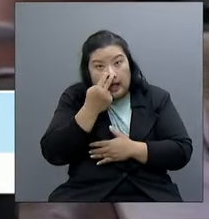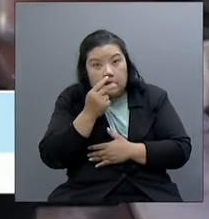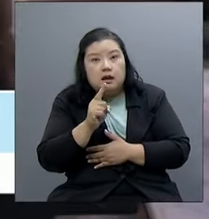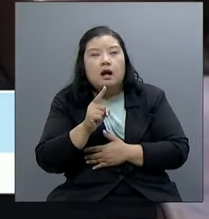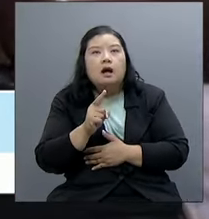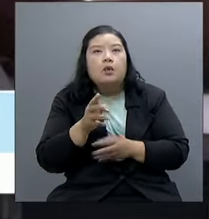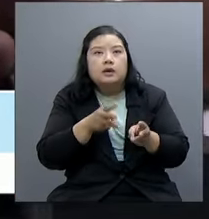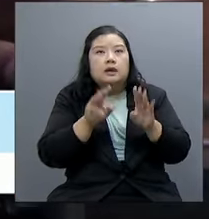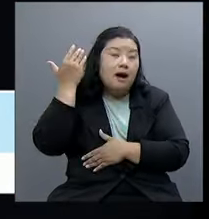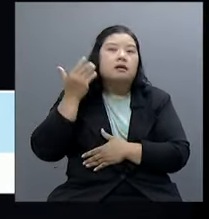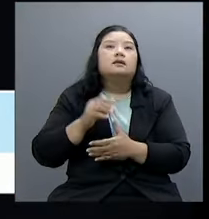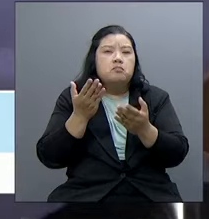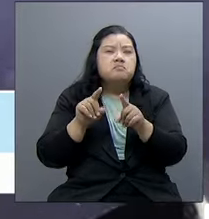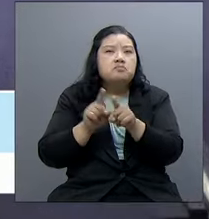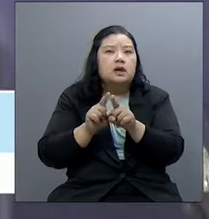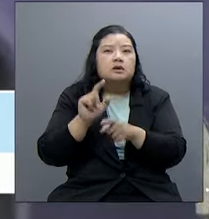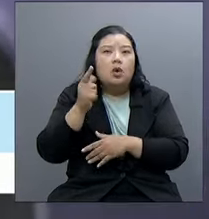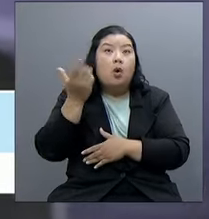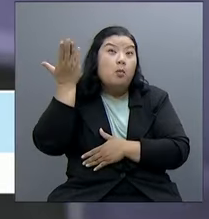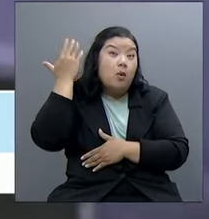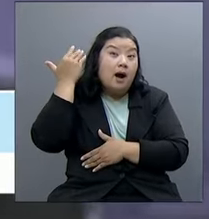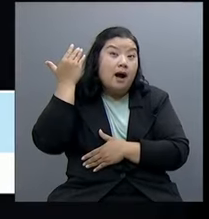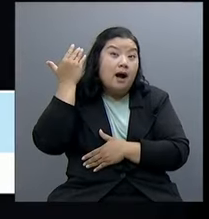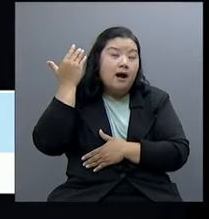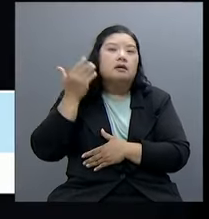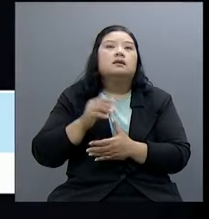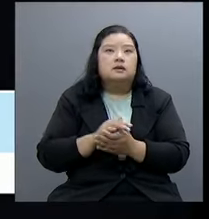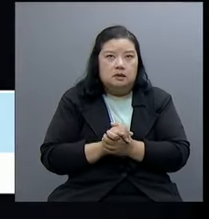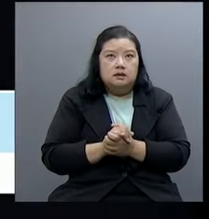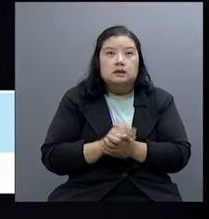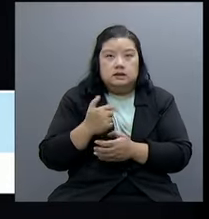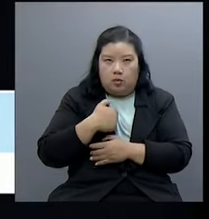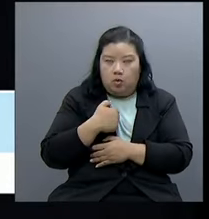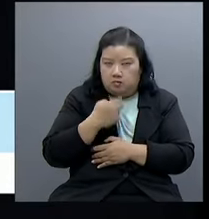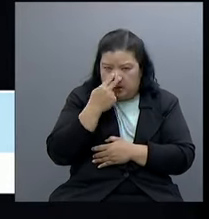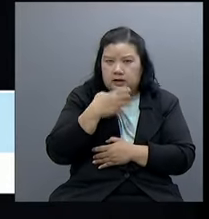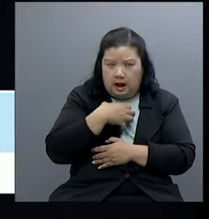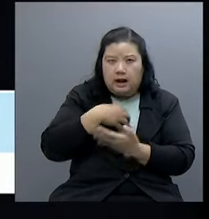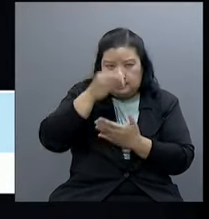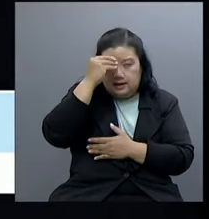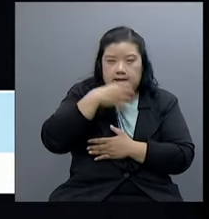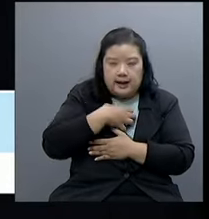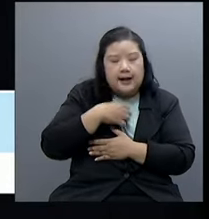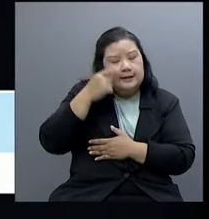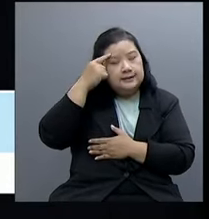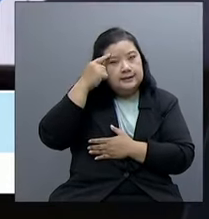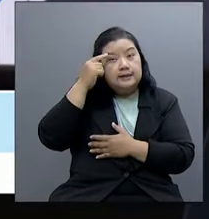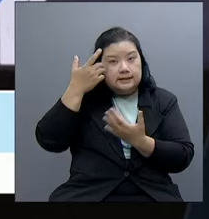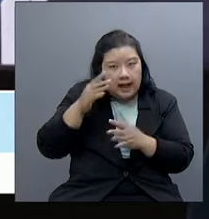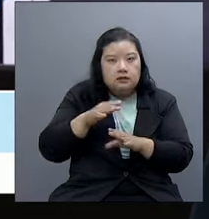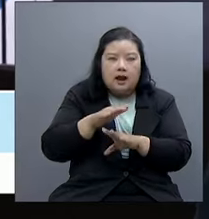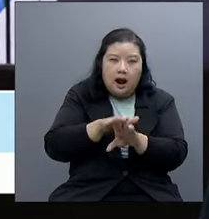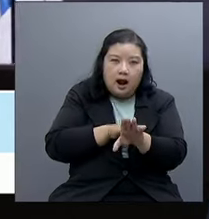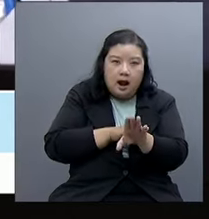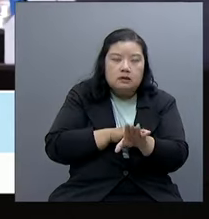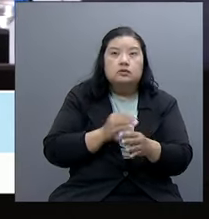โบราที่รงเรีนชั่งฝิมือนว้างชายซึในตอนนั้ตัเองกได้เก็บความอยากเรียนอ้ไ้ค่ะเวลาผ่านไประยะ 1 คุระพีพั